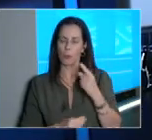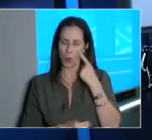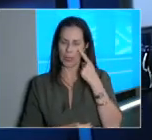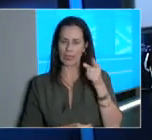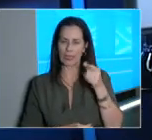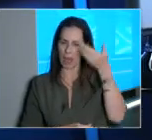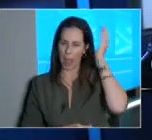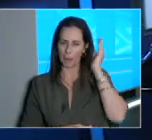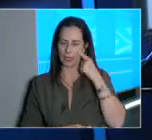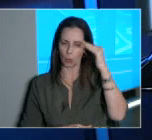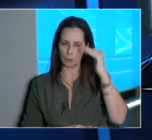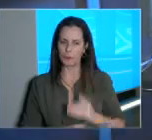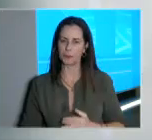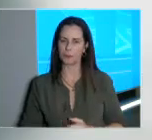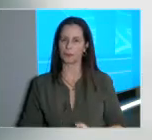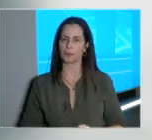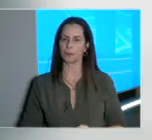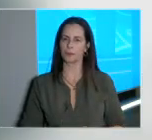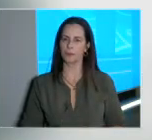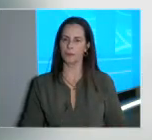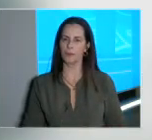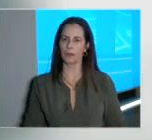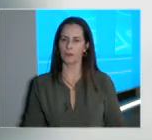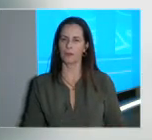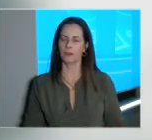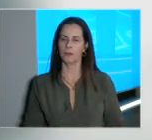נראה את הסרטון הזה, נזכיר לצופים במה מדובר.